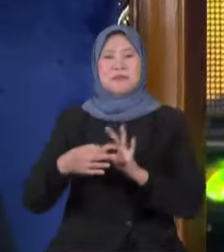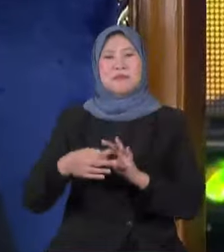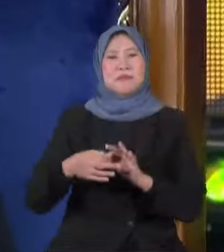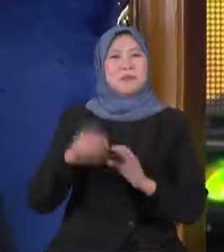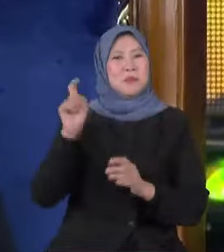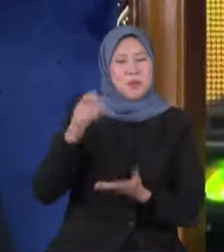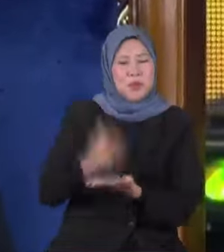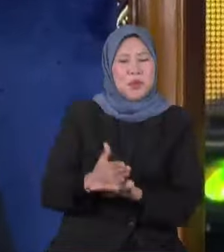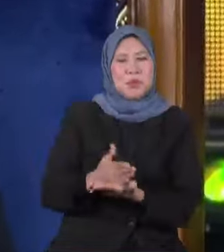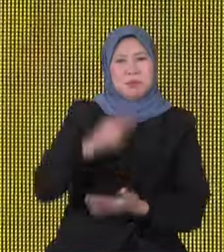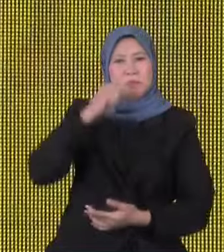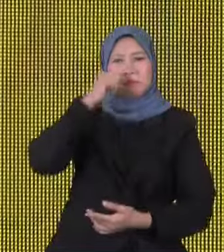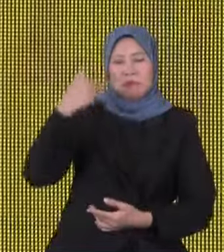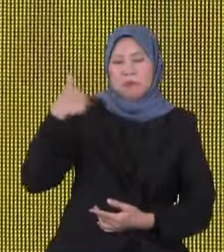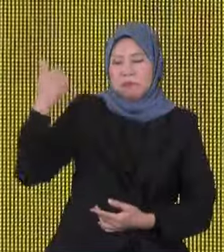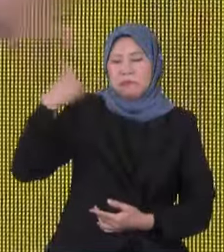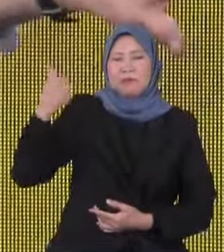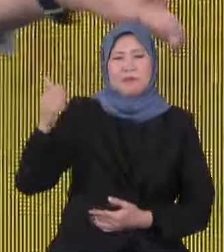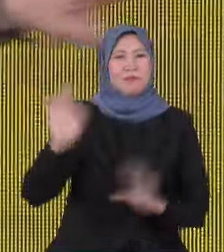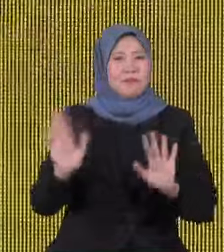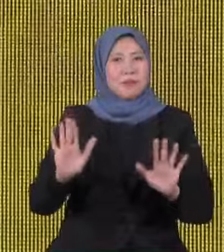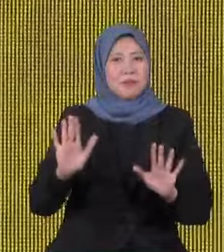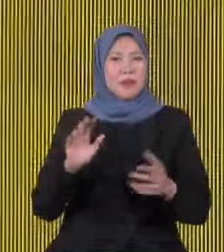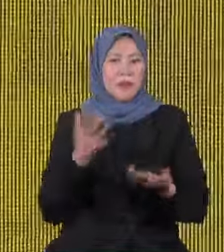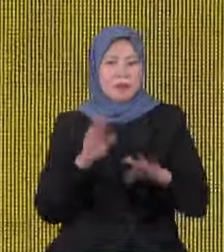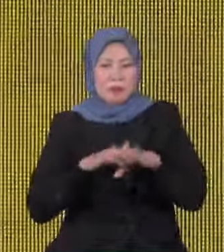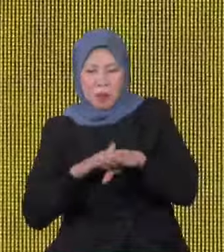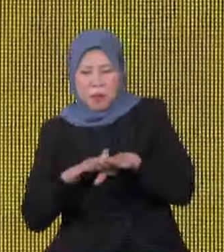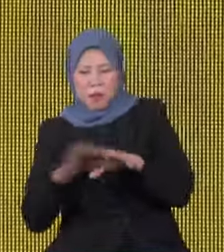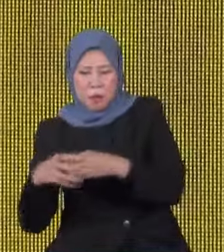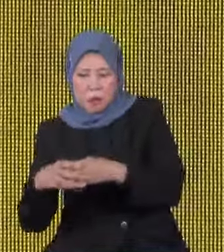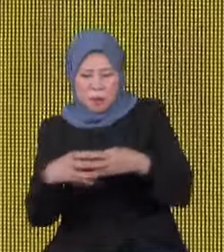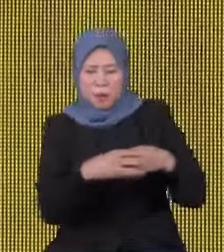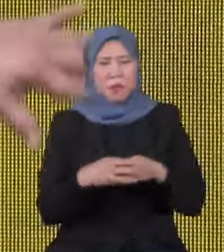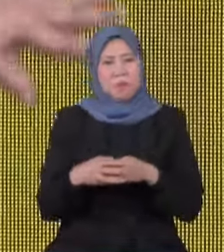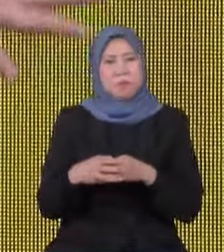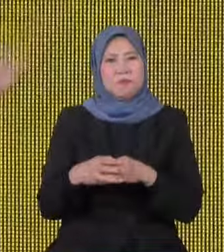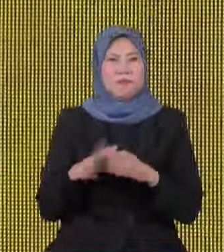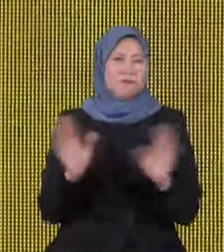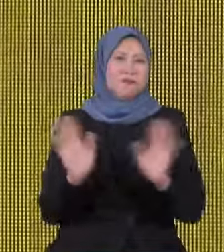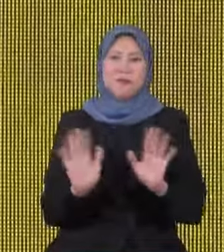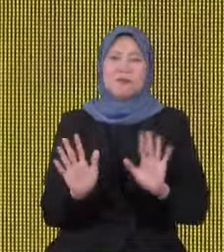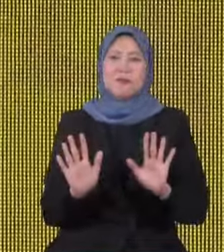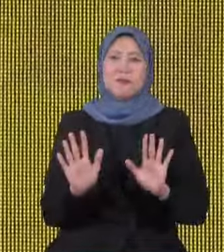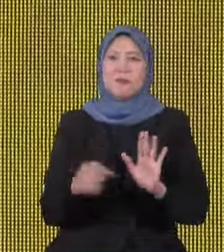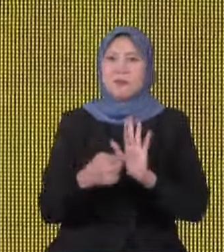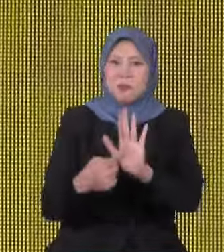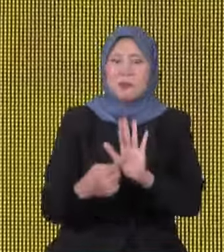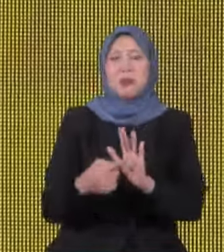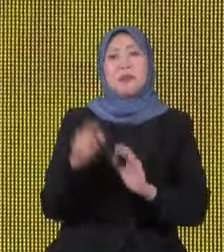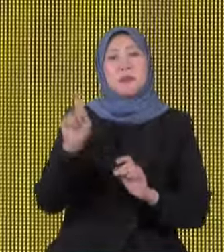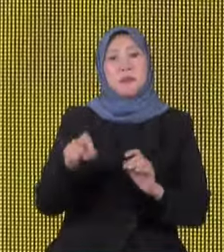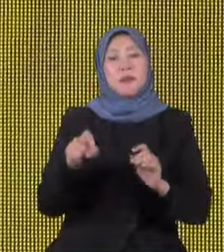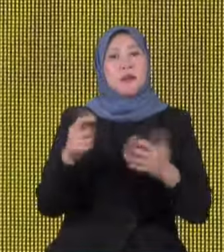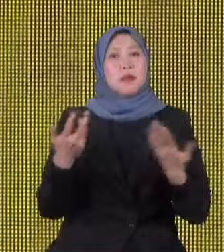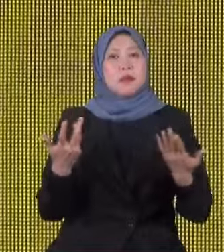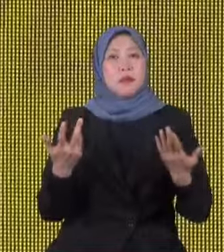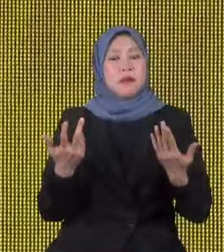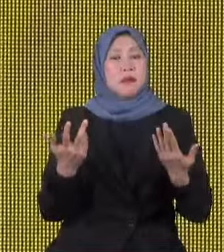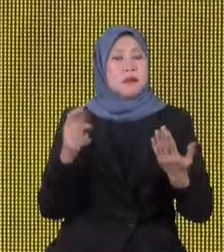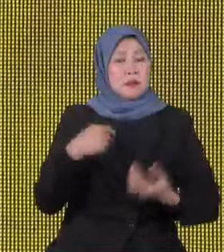keangkuhan, hilangkan sikap-sikap perkauman sempit dan paham-paham kabilah negeri-negerian yang